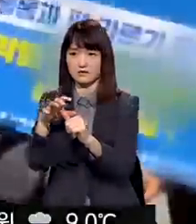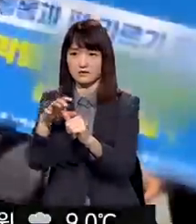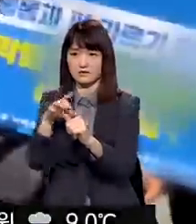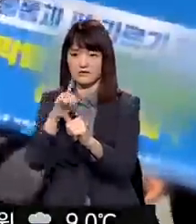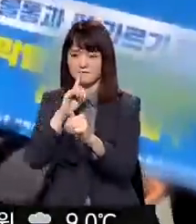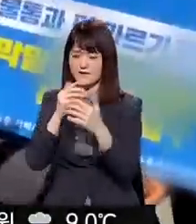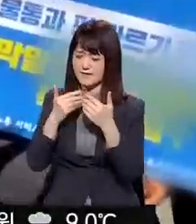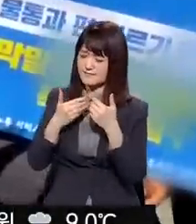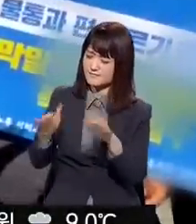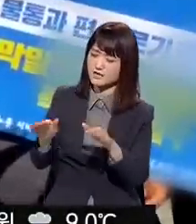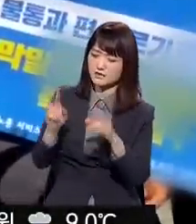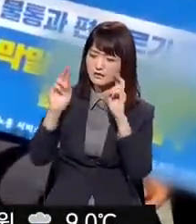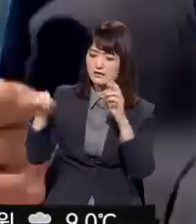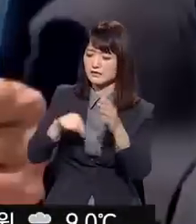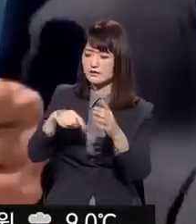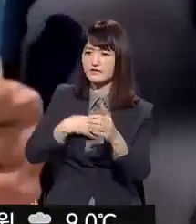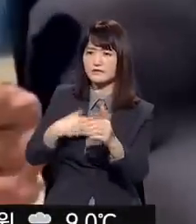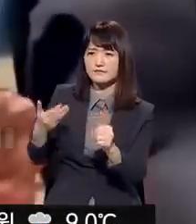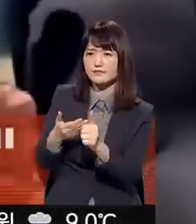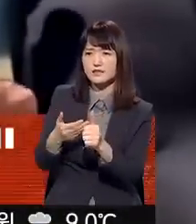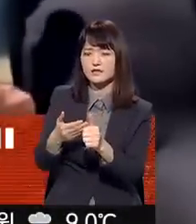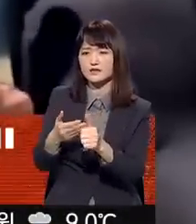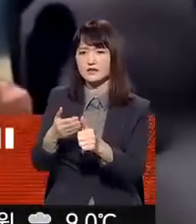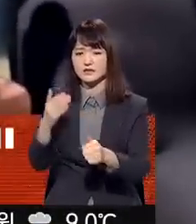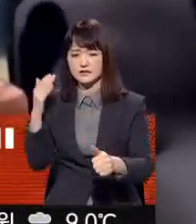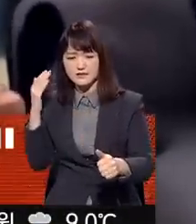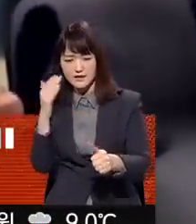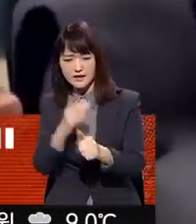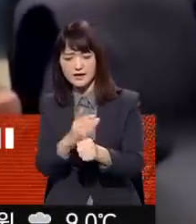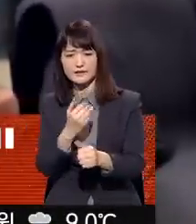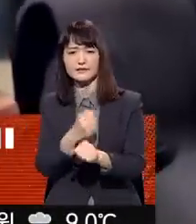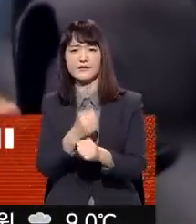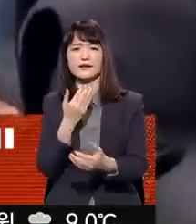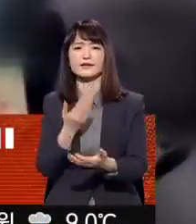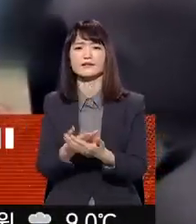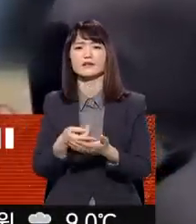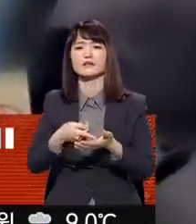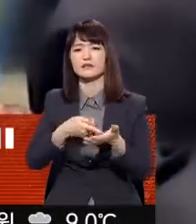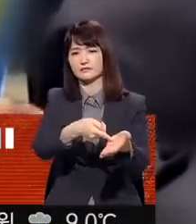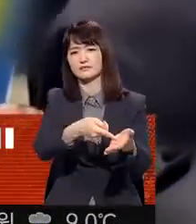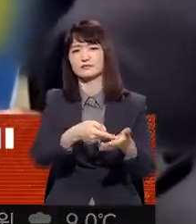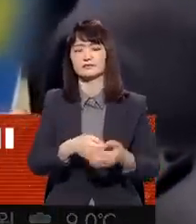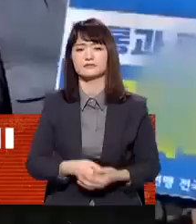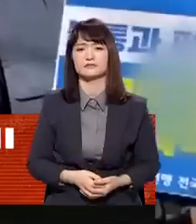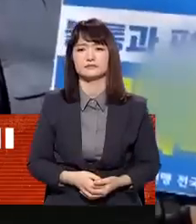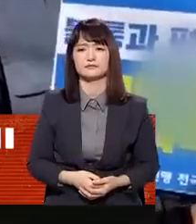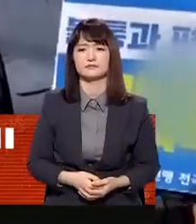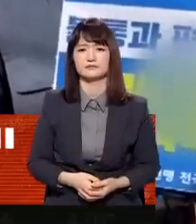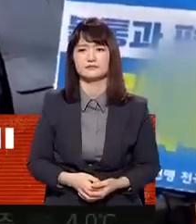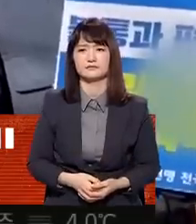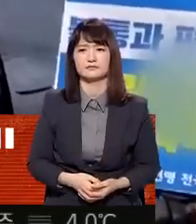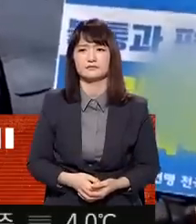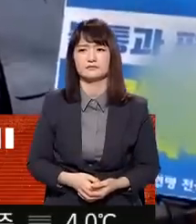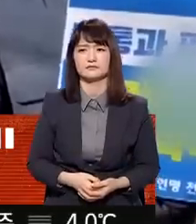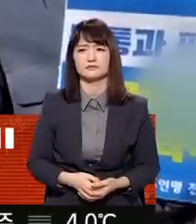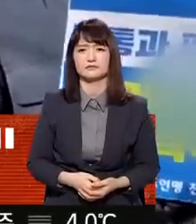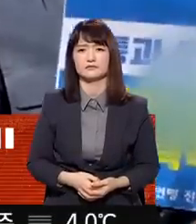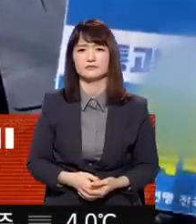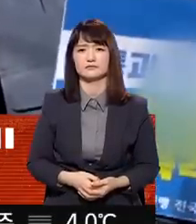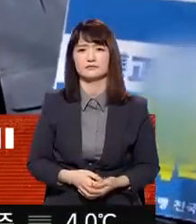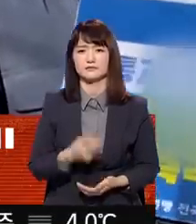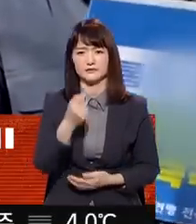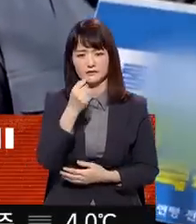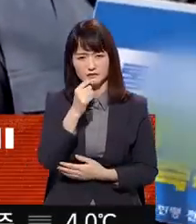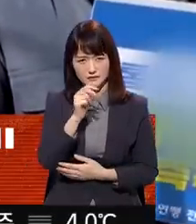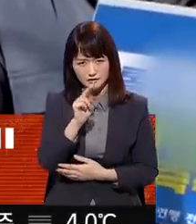그렇기 때문에 징계 특히 해임 조치를 해달라고 요구하고 있는 그런 상황입니다. 이 해당 생활가전 업체에서 반응도 좀